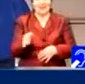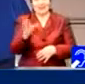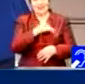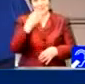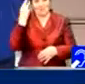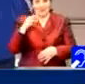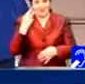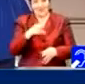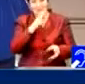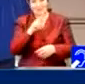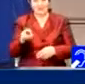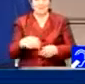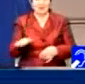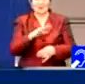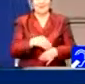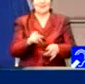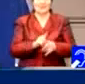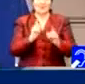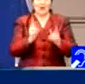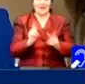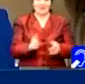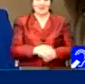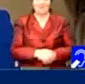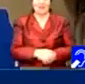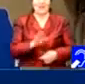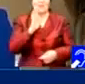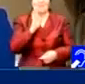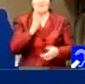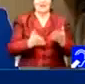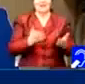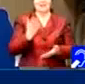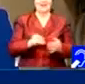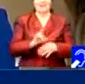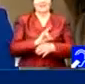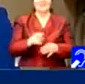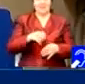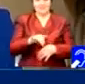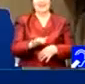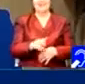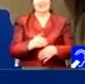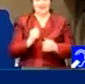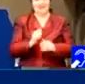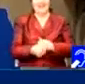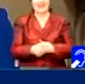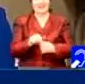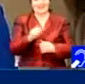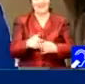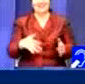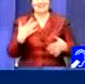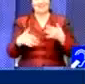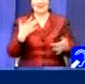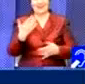moderni și privim la toate cu alți ochi, din alt unghi. Femeile, chiar dacă sunt înșelate, mergem înainte, așa cum o fac eu în acest